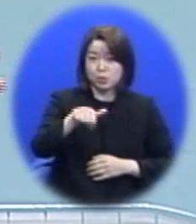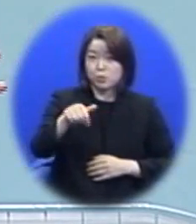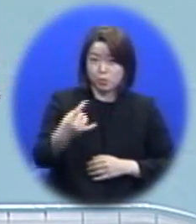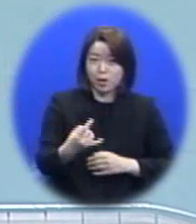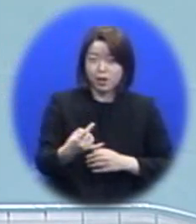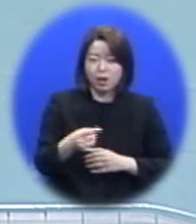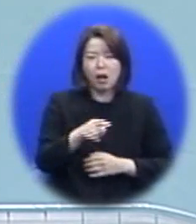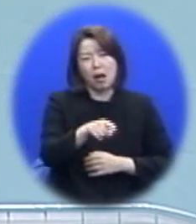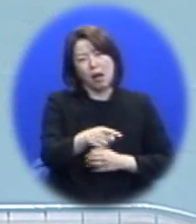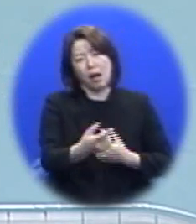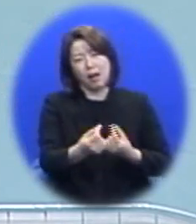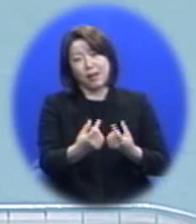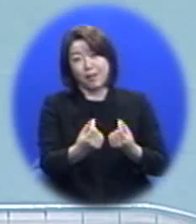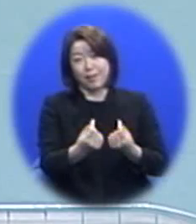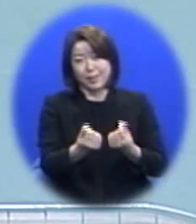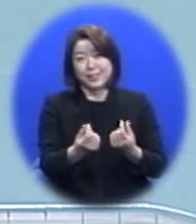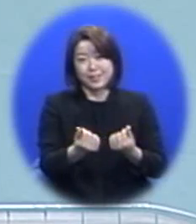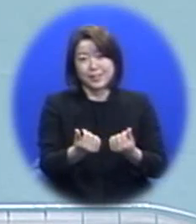사람들만 모이는 모양이에요.